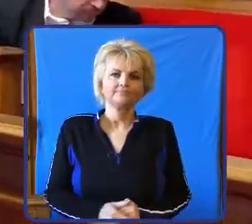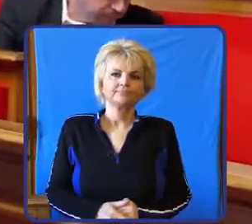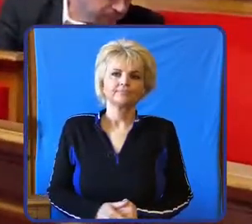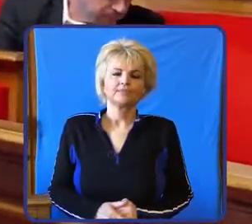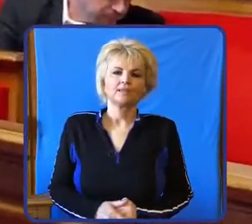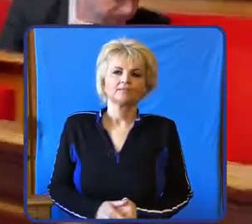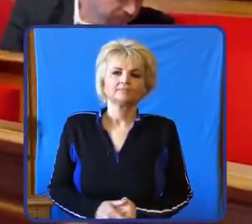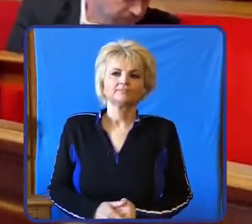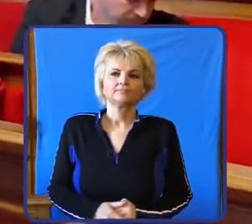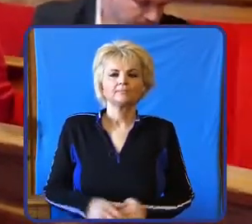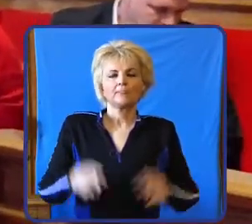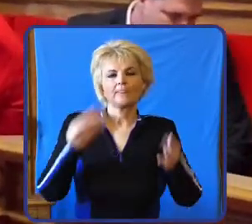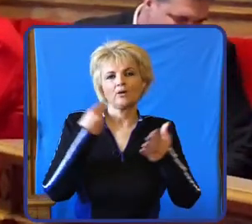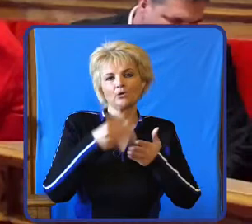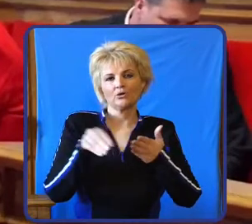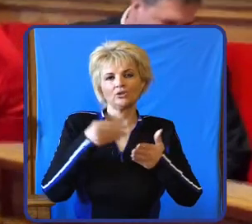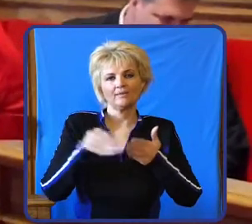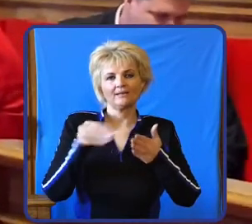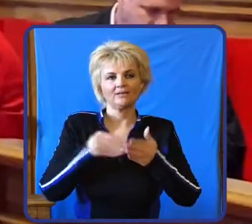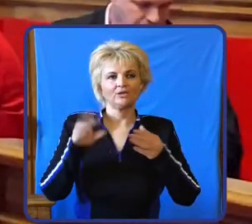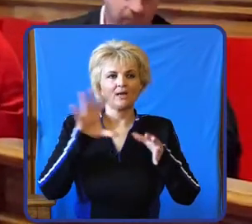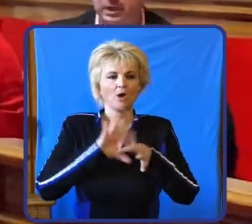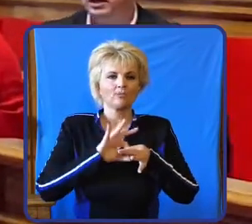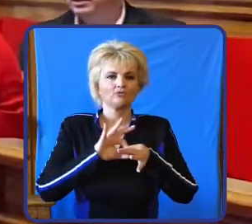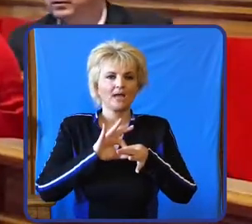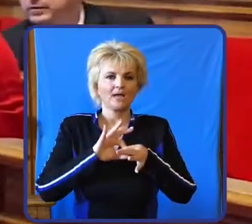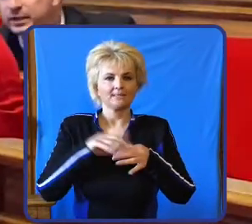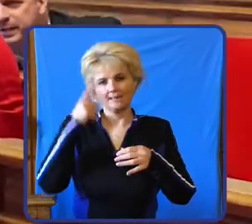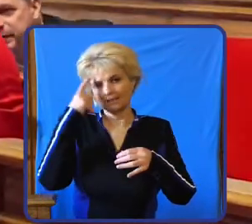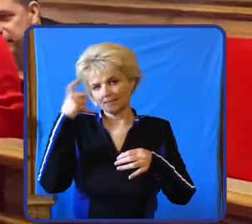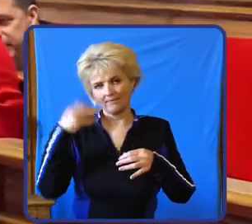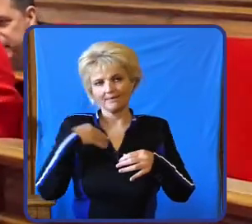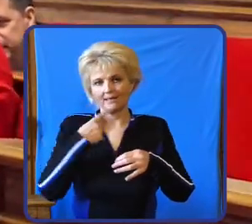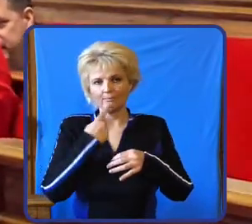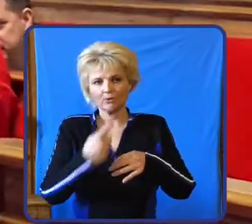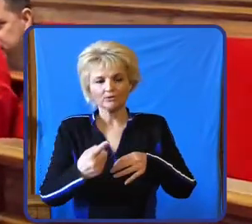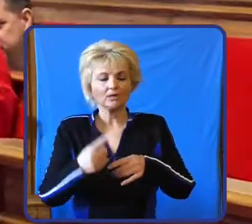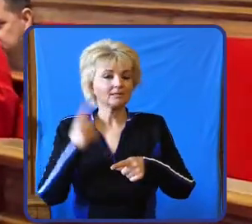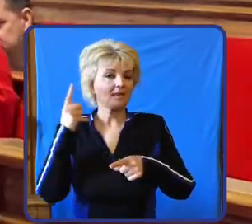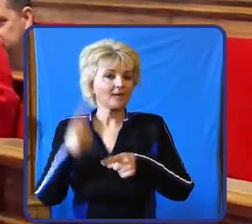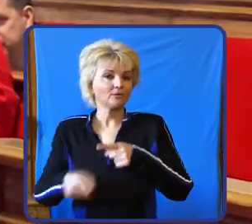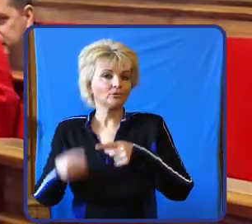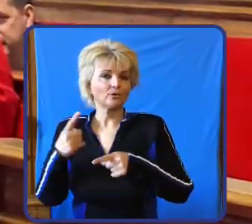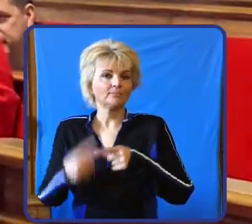A költségvetések kapcsán van néhány részrevételem. A legutóbbi